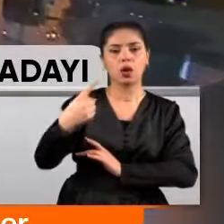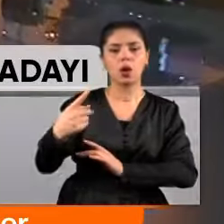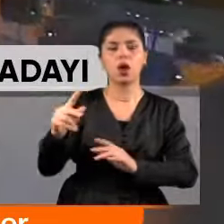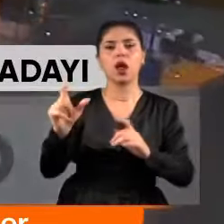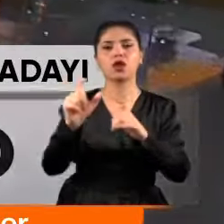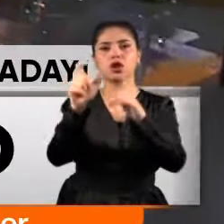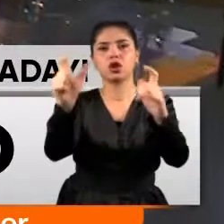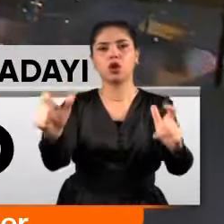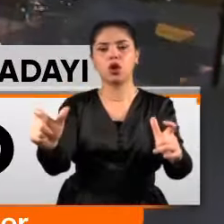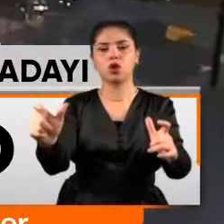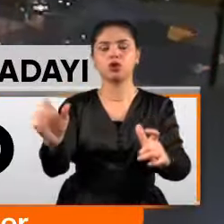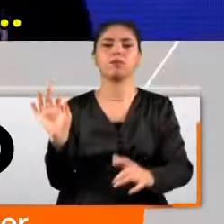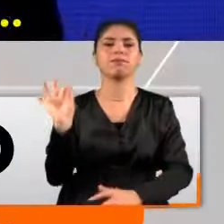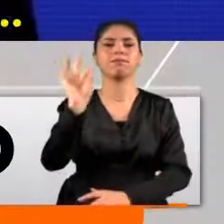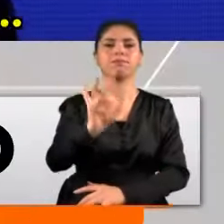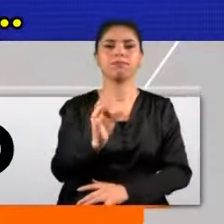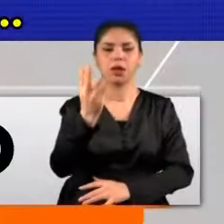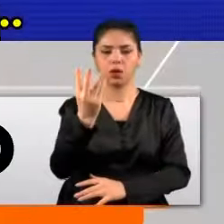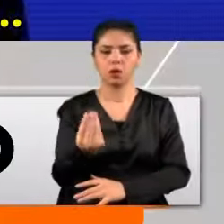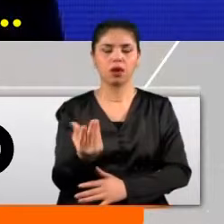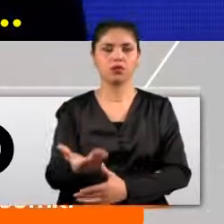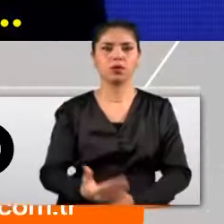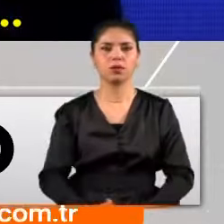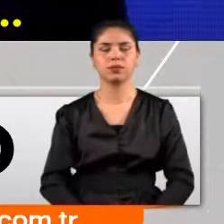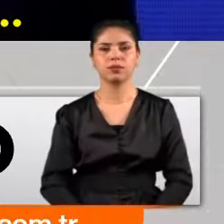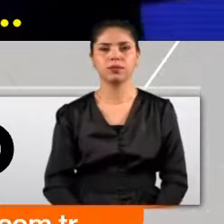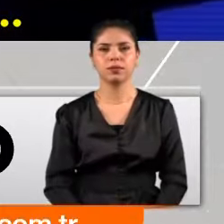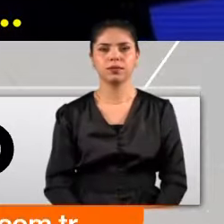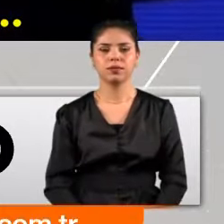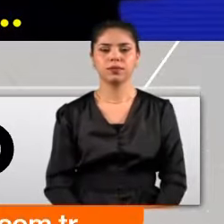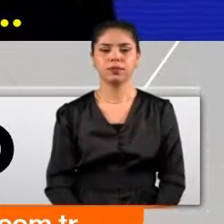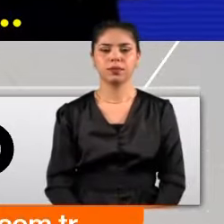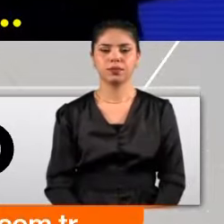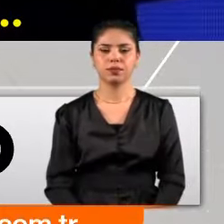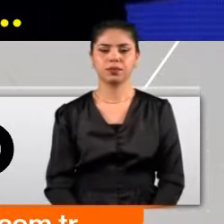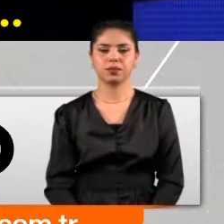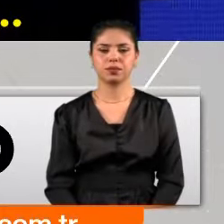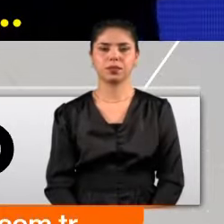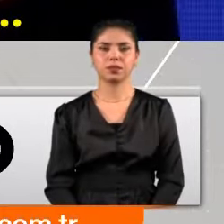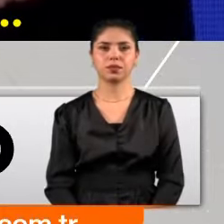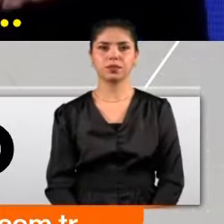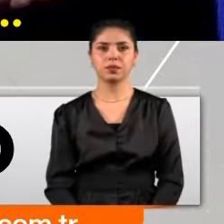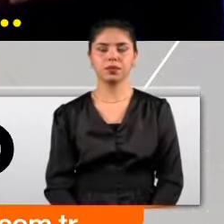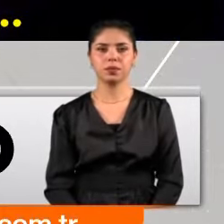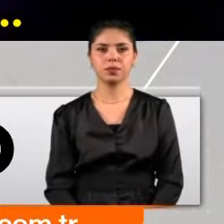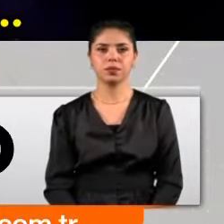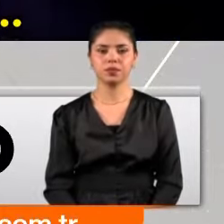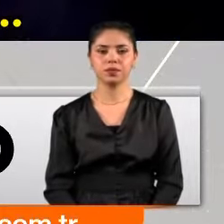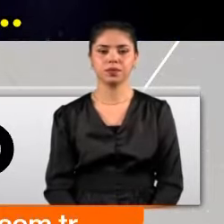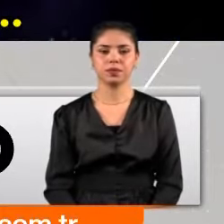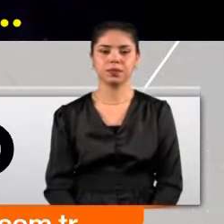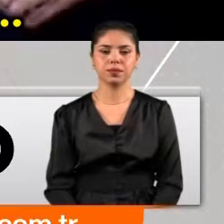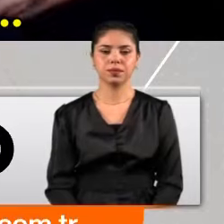Söğütlü Çeşme'ye güvenle ulaşacak. İstanbul'da iki yakaya iki tünel projesi yapıyoruz. Bu